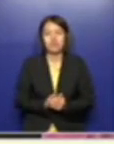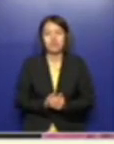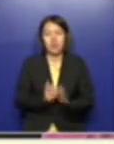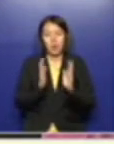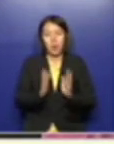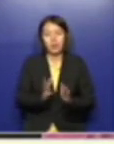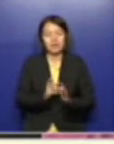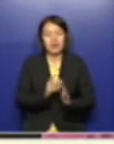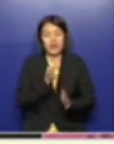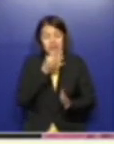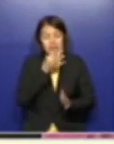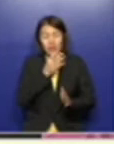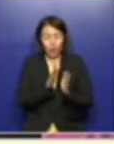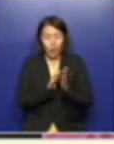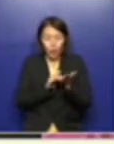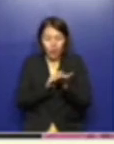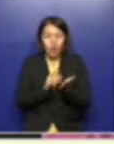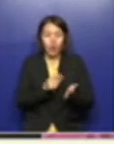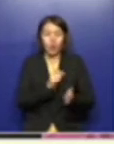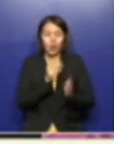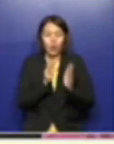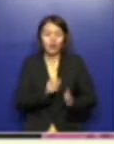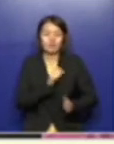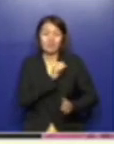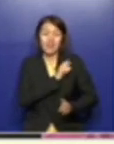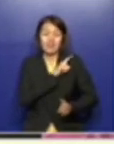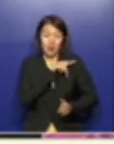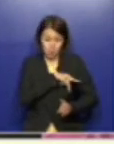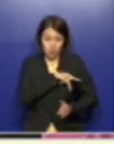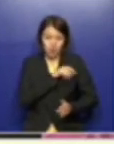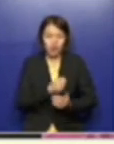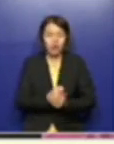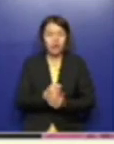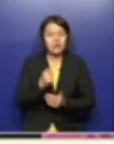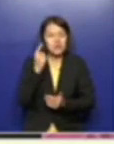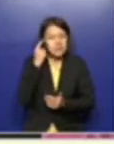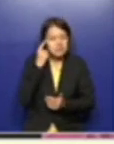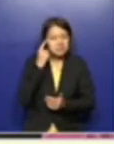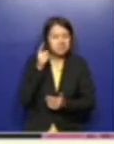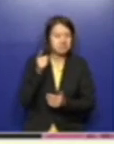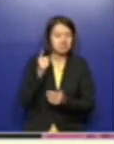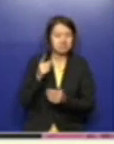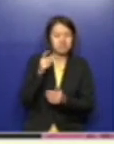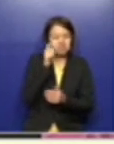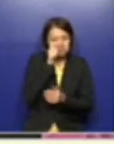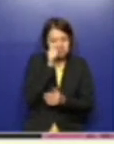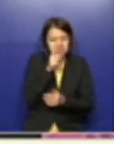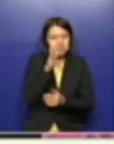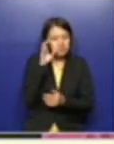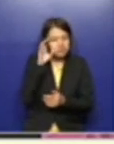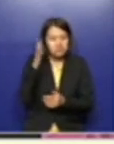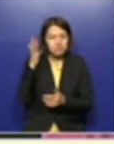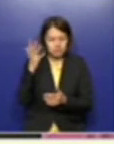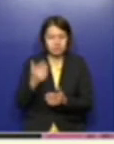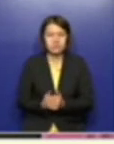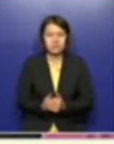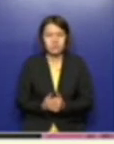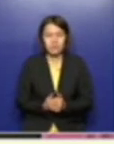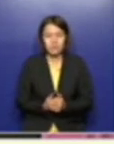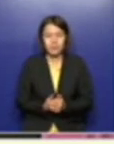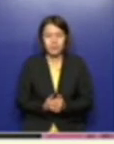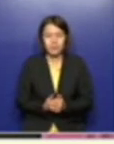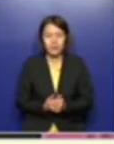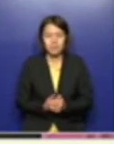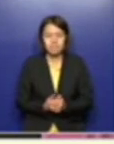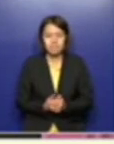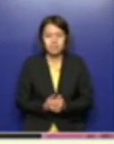ทั้งประเทศท่านประธานครับเมื่อเป็นดังนี้ผมต้องเพราะผมอ้างของกระ